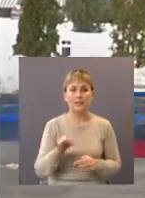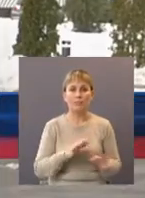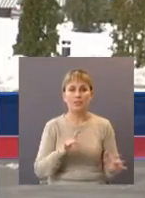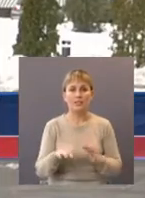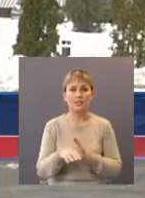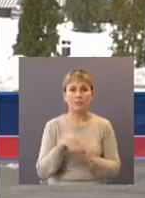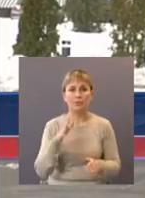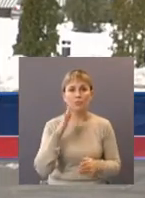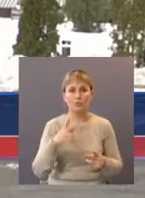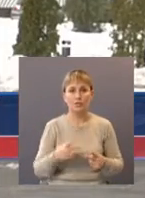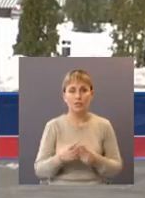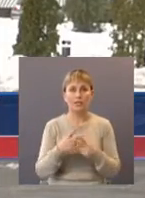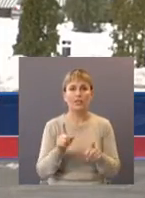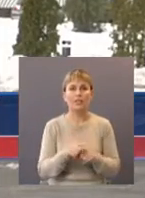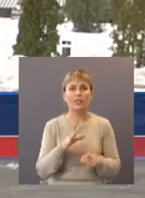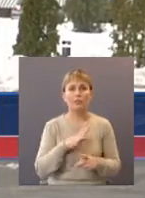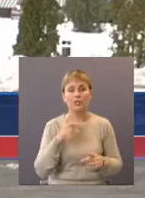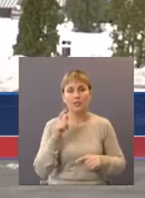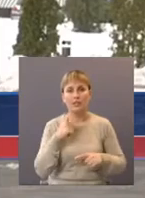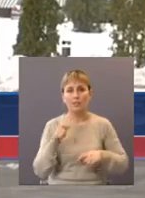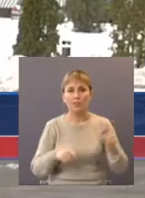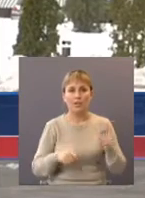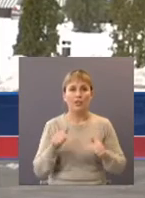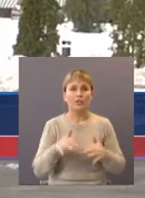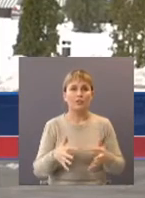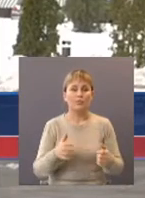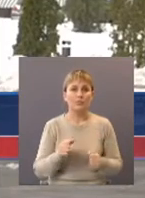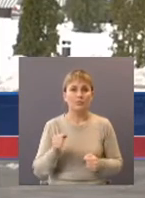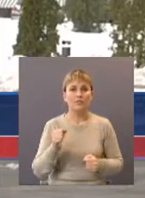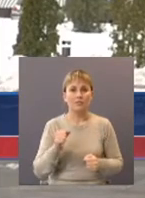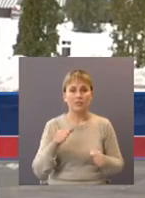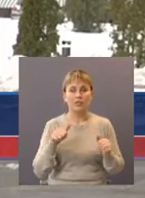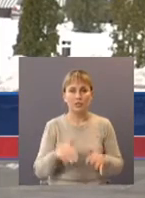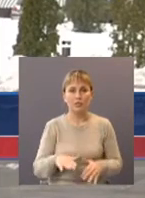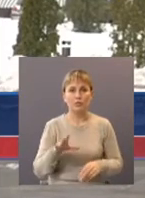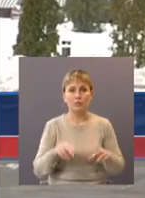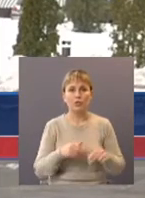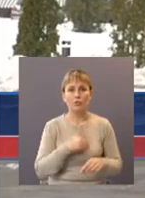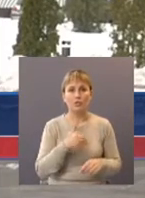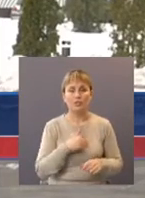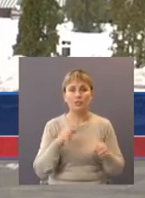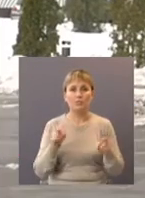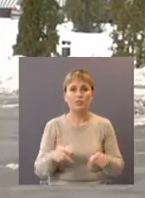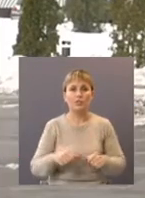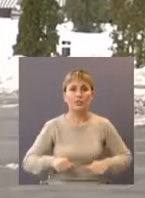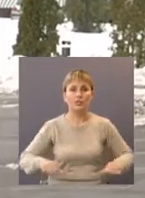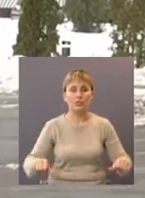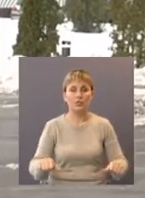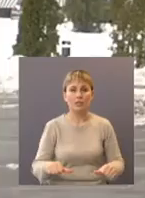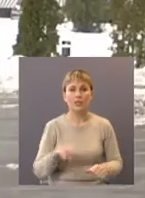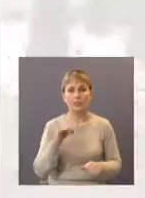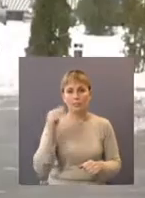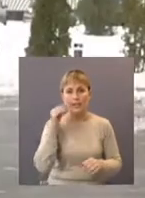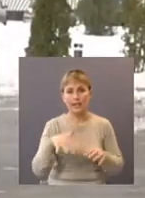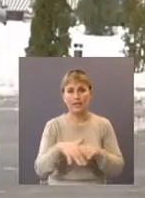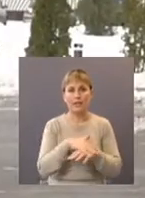Бразилия тоже, скажем, была неудачной. Сейчас якобы там живут чиновники, но Рио-де-Жанейро стал, скажем, первым